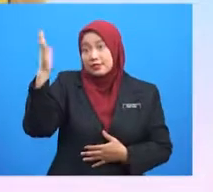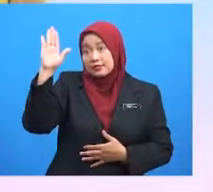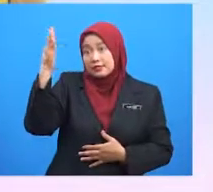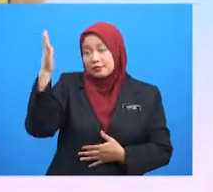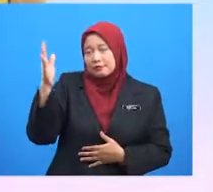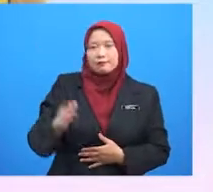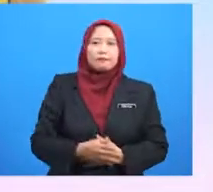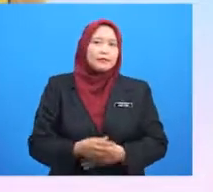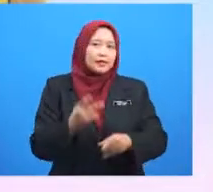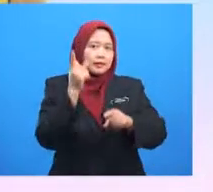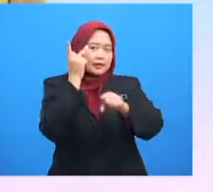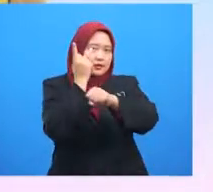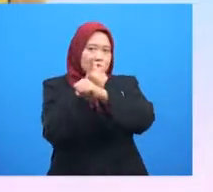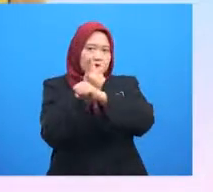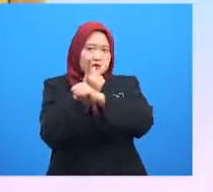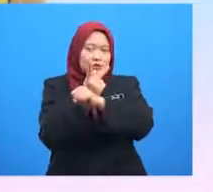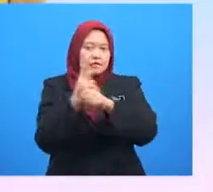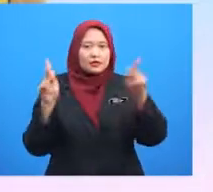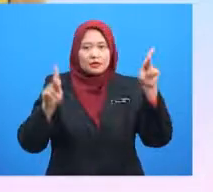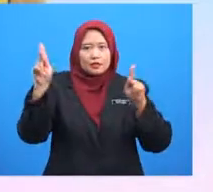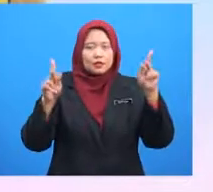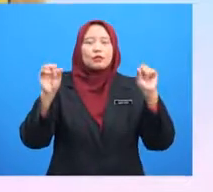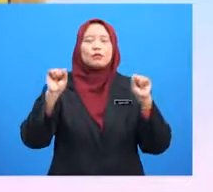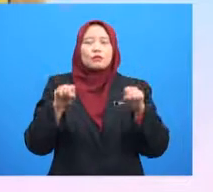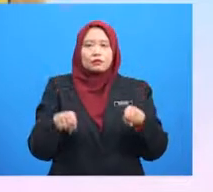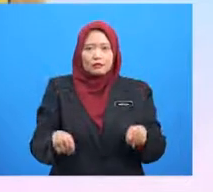mengelakkan kita daripada terkena air hujan.